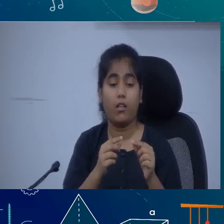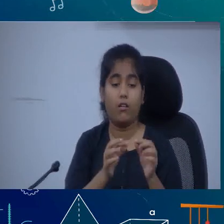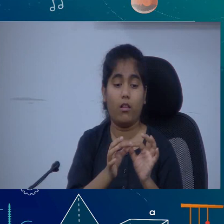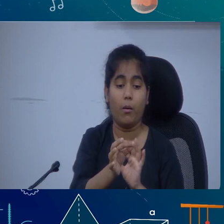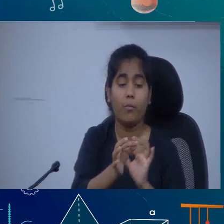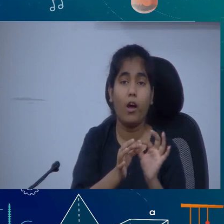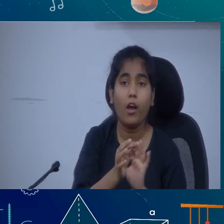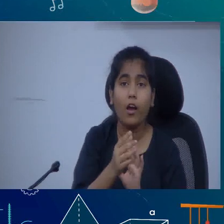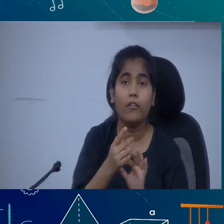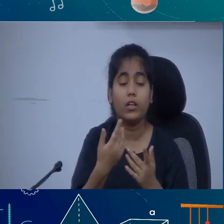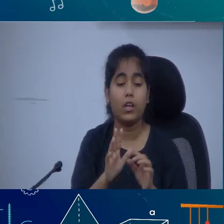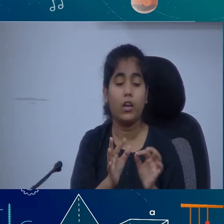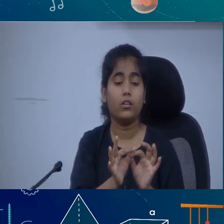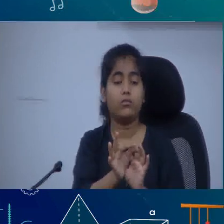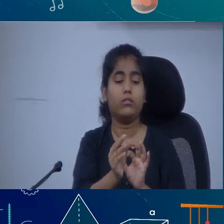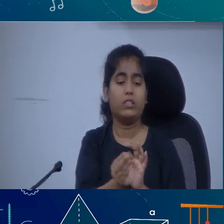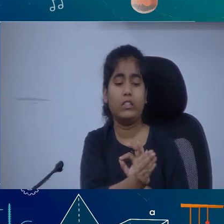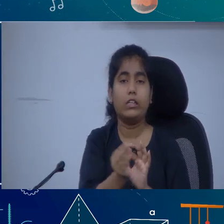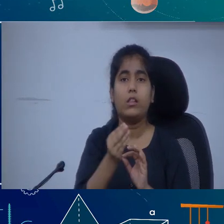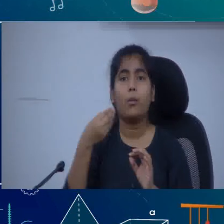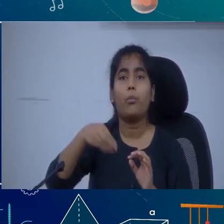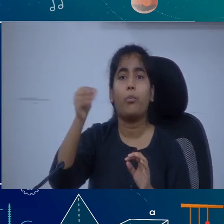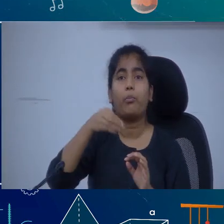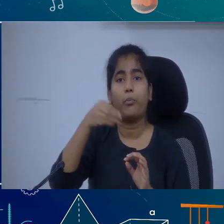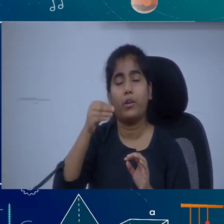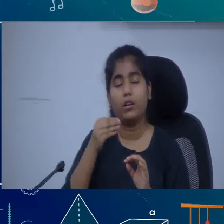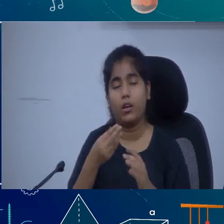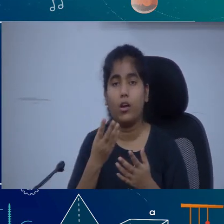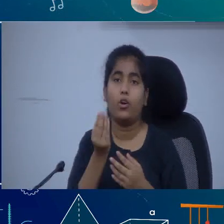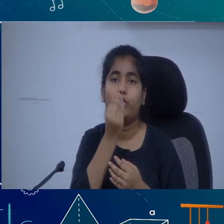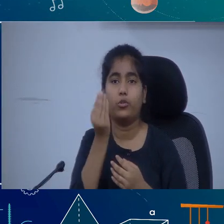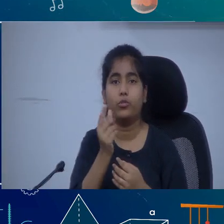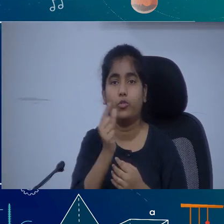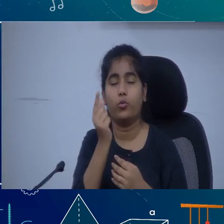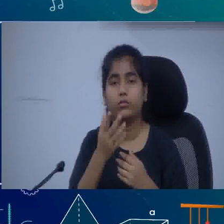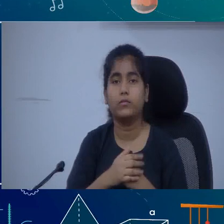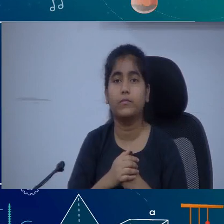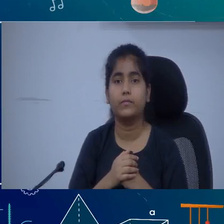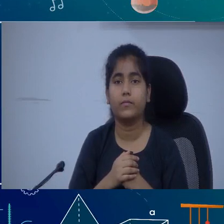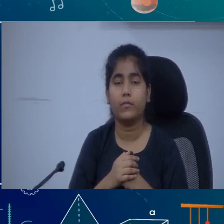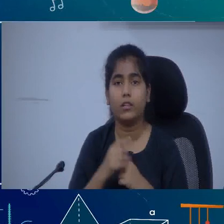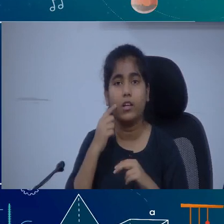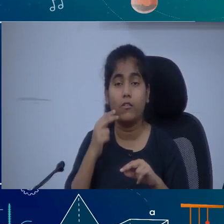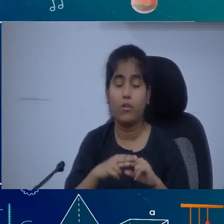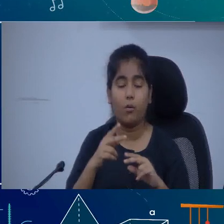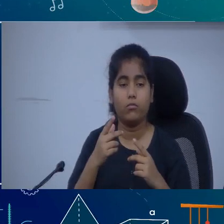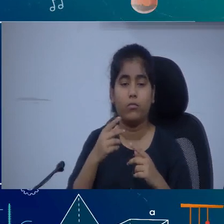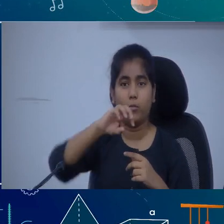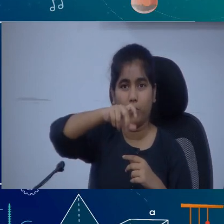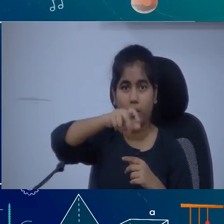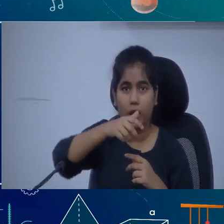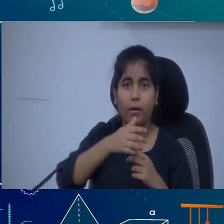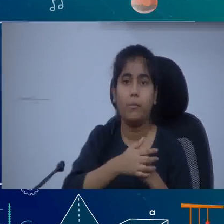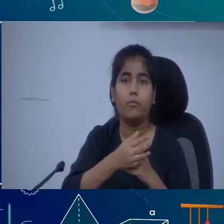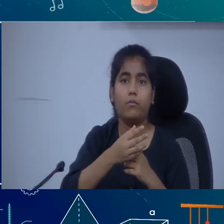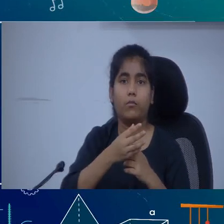में कोई भी अंग आपका काम नहीं कर रहा तो भी आप उसको किसी के भी सहारे उस टैप को आसानी से हिला पाएं. ये नहीं कि इतना टाइट हो कि आप उसको हिला ही